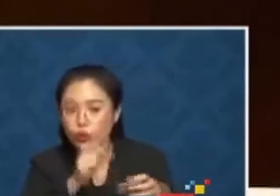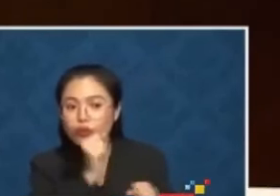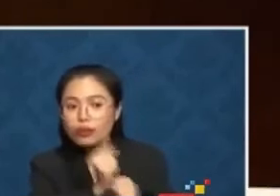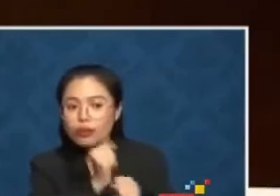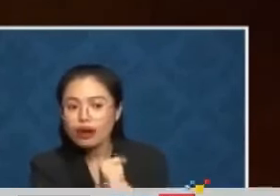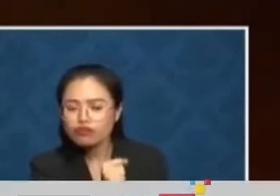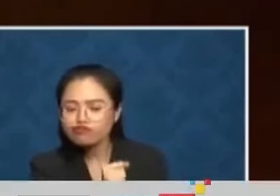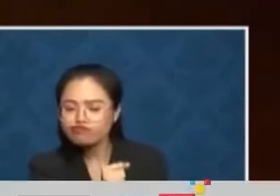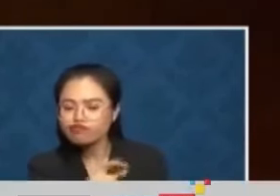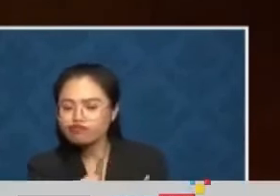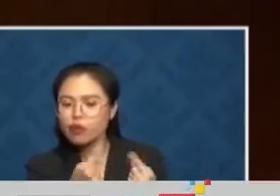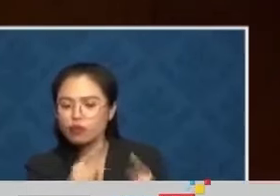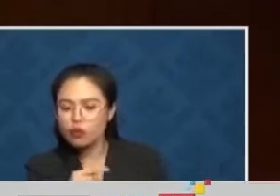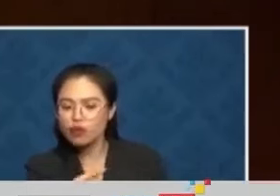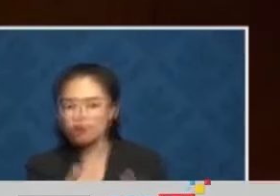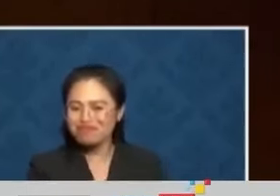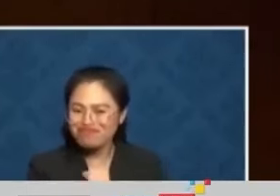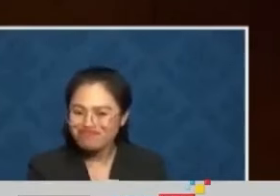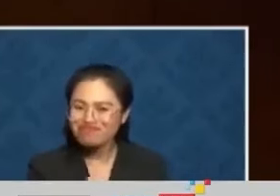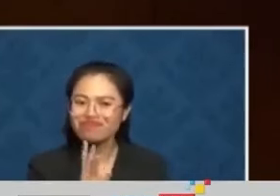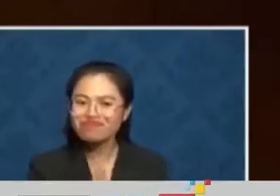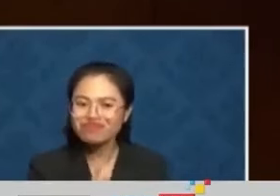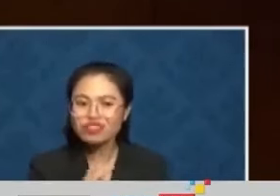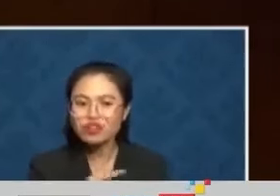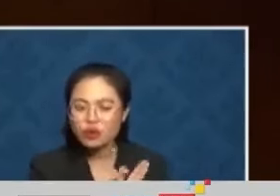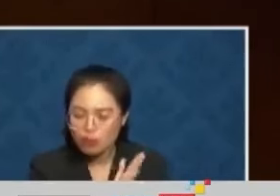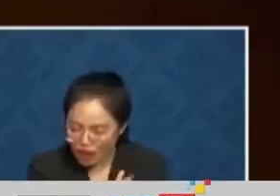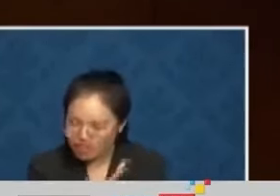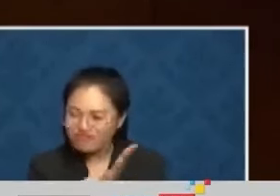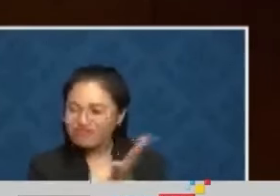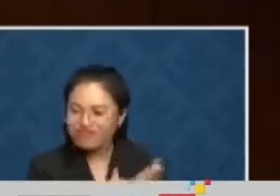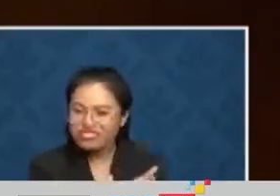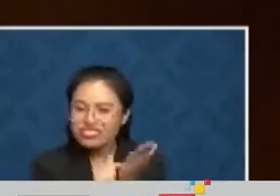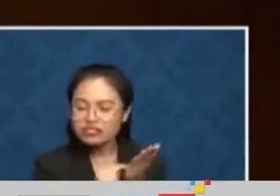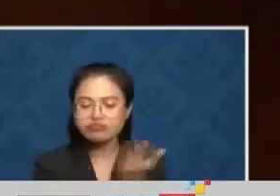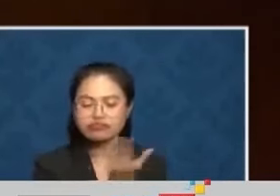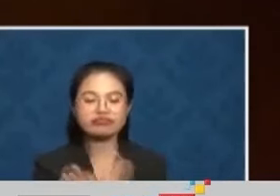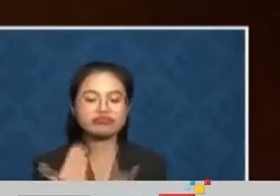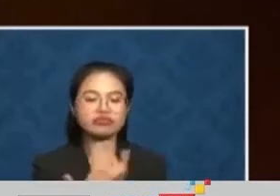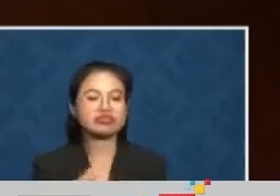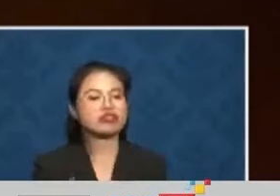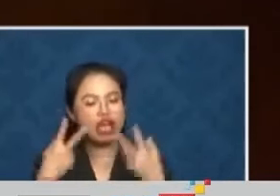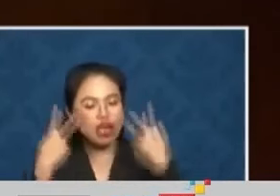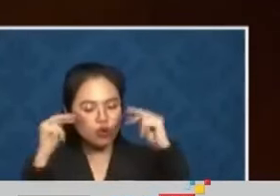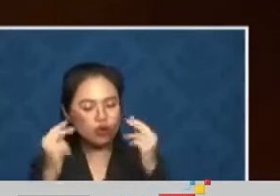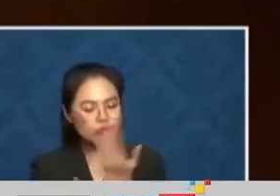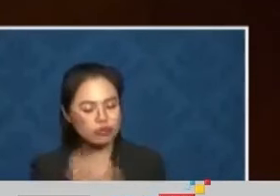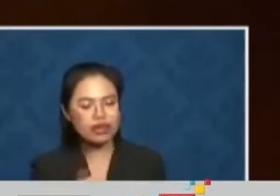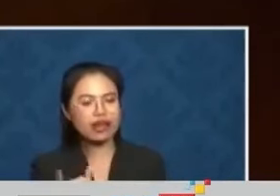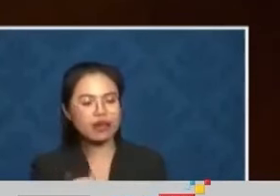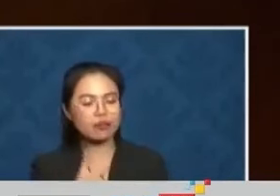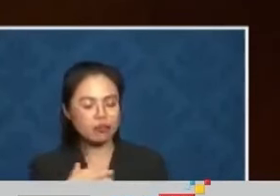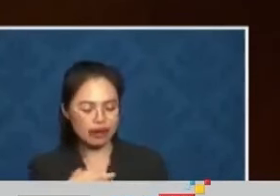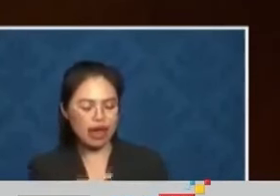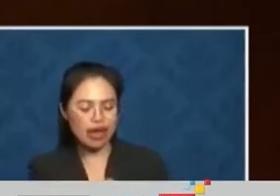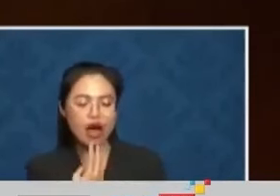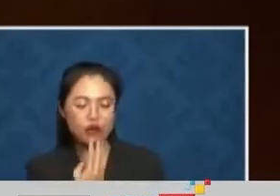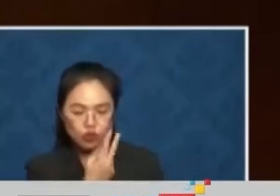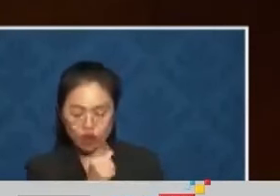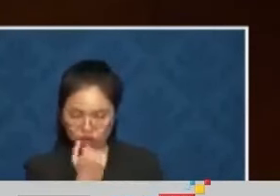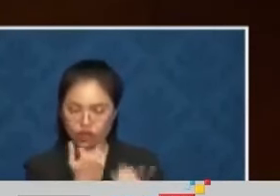ความเห็นได้เลยตลอดระยะเวลา4ปีกฎหมายที่เพื่อนส.ส.เสนอมาก็จะไม่รับการพิจารณาถึงโต๊ะนายกแน่นอนนี่ผมต้องการทราบความชัดเจนในเรื่อง